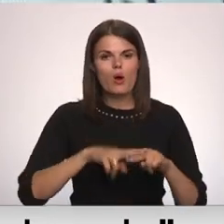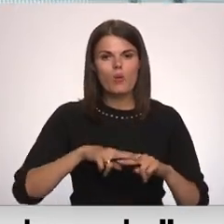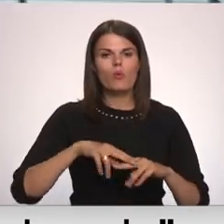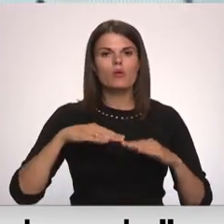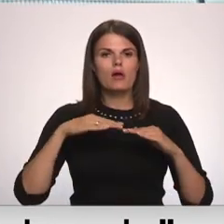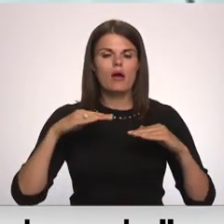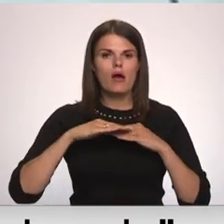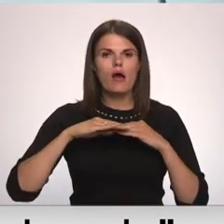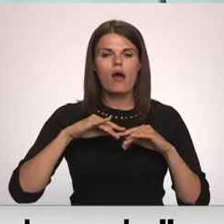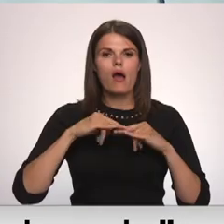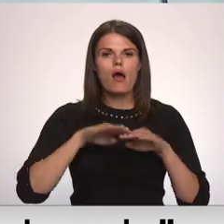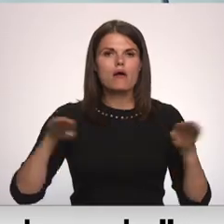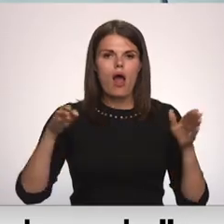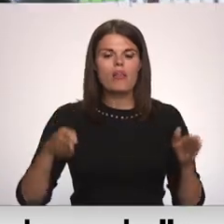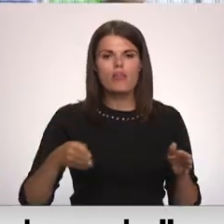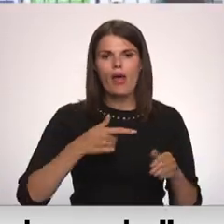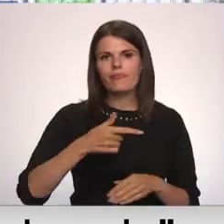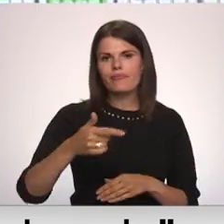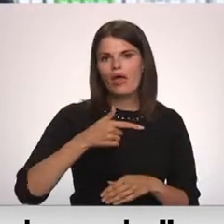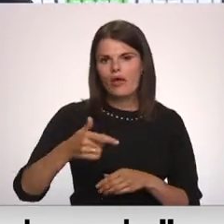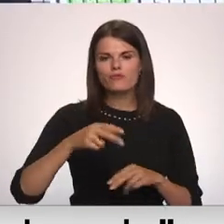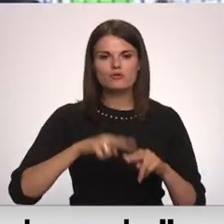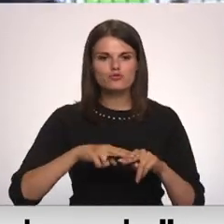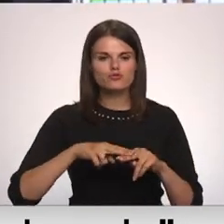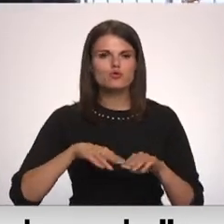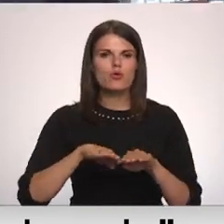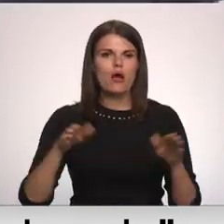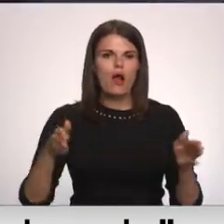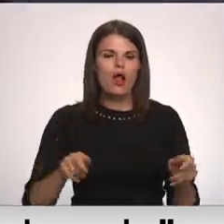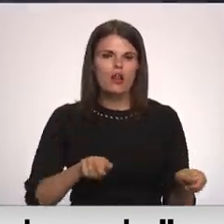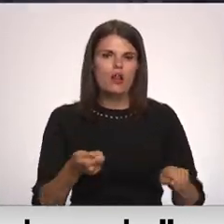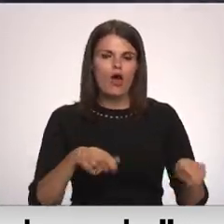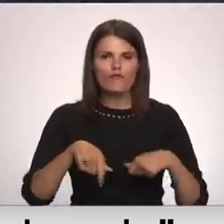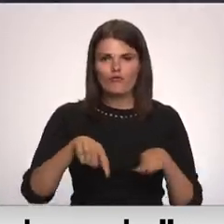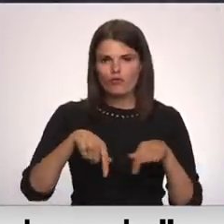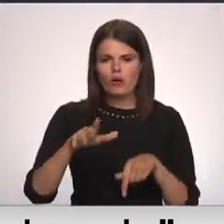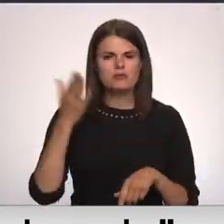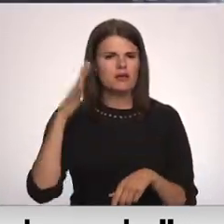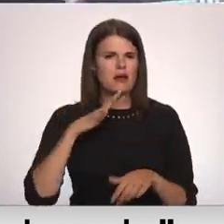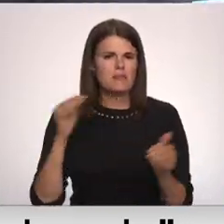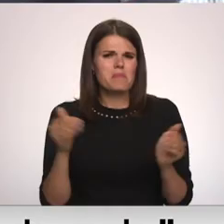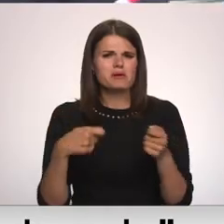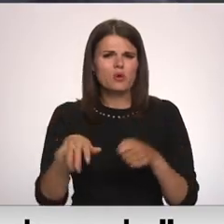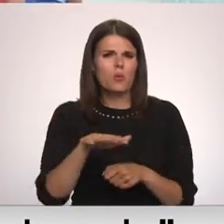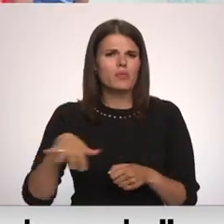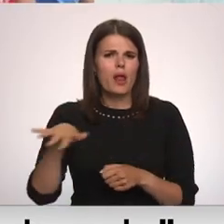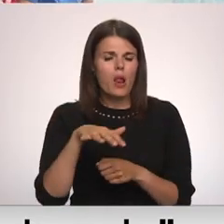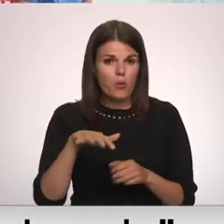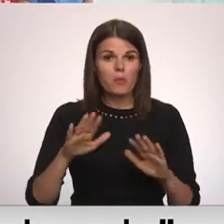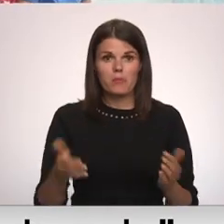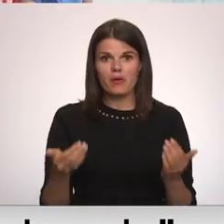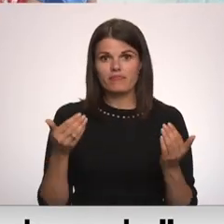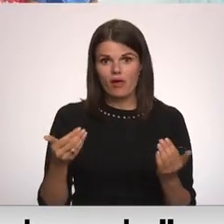tenis un galda futbols. Līdz šim Dobelē pārsvarā bijuši nelieli rotaļu laukumi mikrorajonos. Tāpēc uzņēmēji uzskata, ka